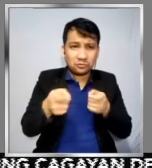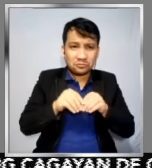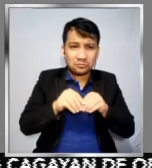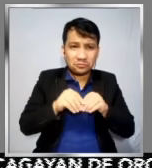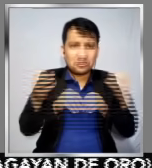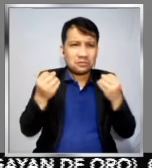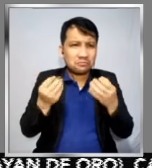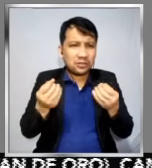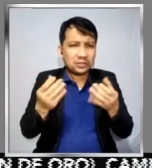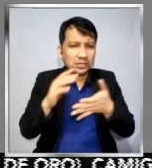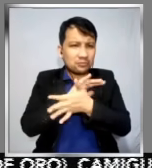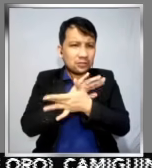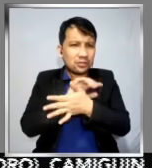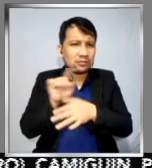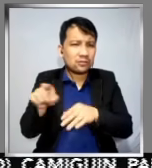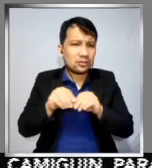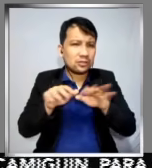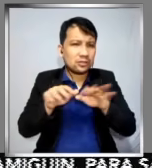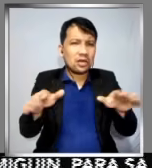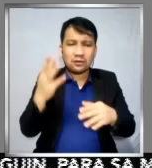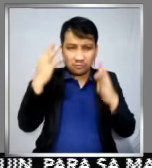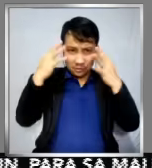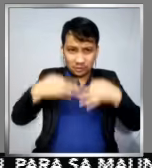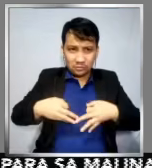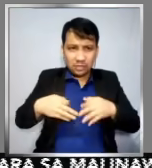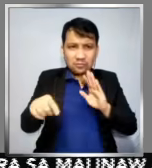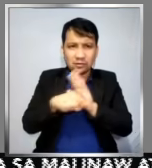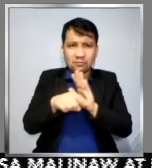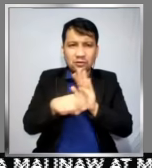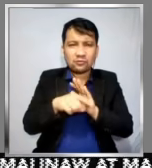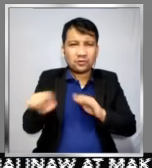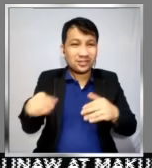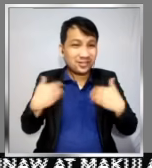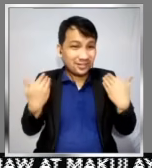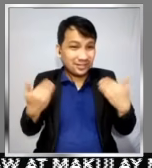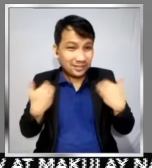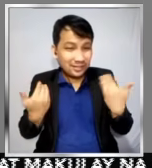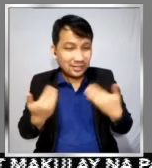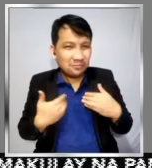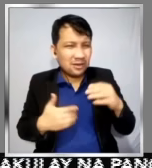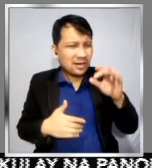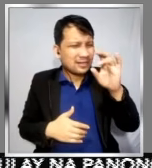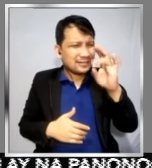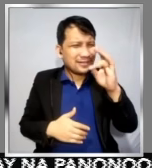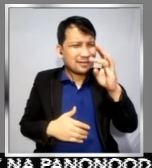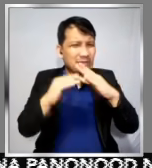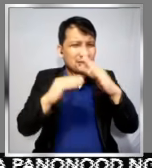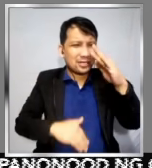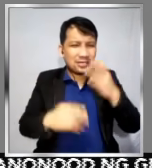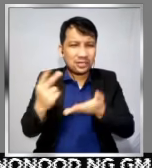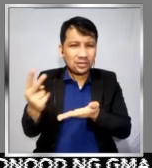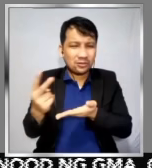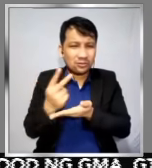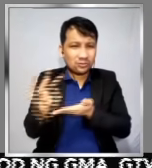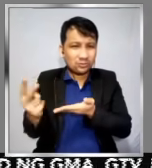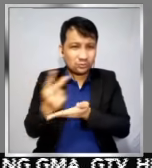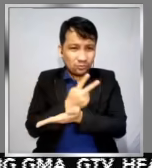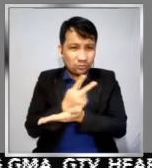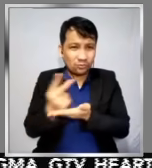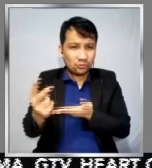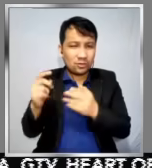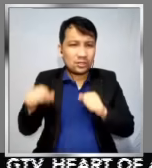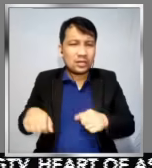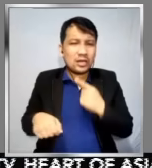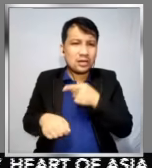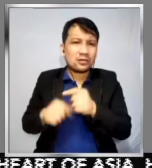daw ng Metro Manila Council na pagbabawal sa mga menor de edad na lumabas sa loob ng 2 linggo, maikukonsidera daw na